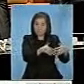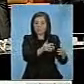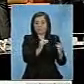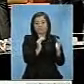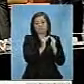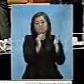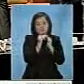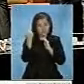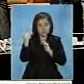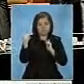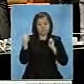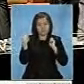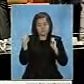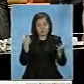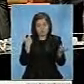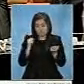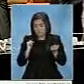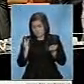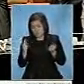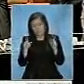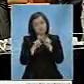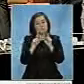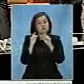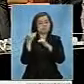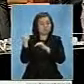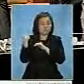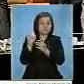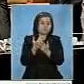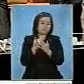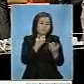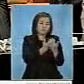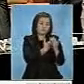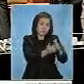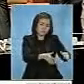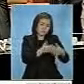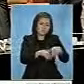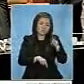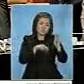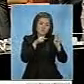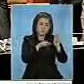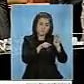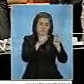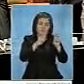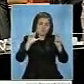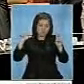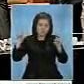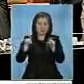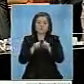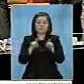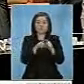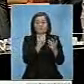ที่จะมีเป้าหมายรายรับที่ 2.275 ล้านล้านและมีลักษณะที่มีความสอดคล้องกับ GDP ของประเท